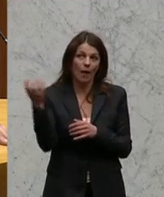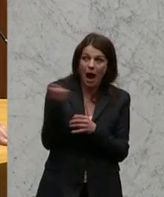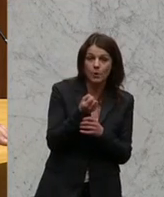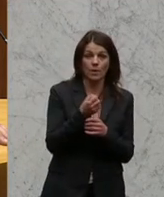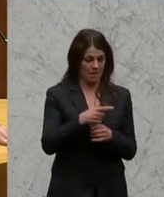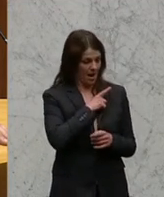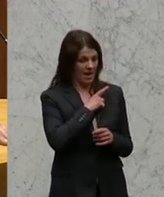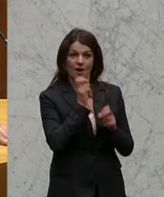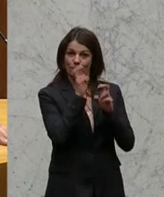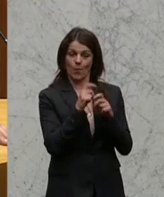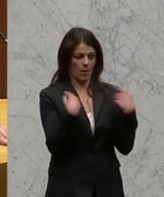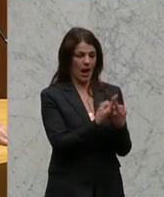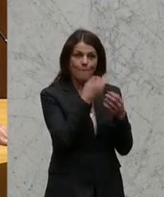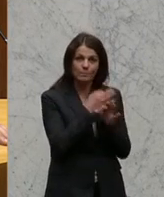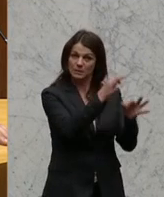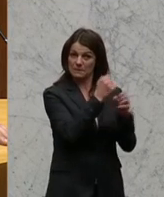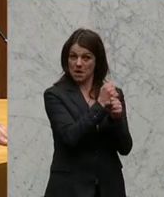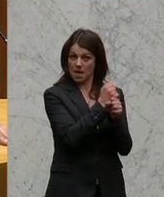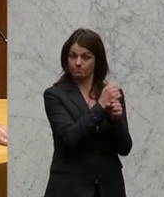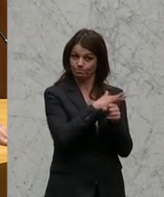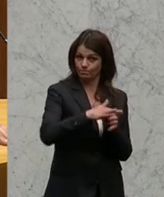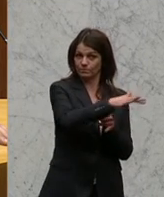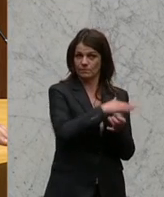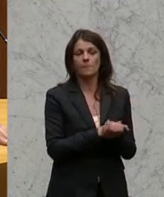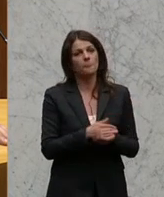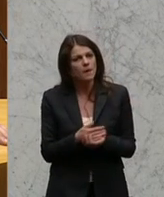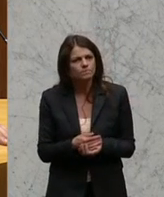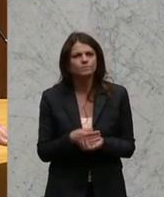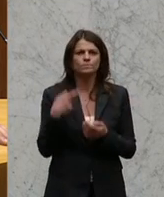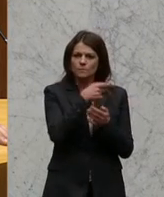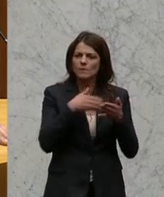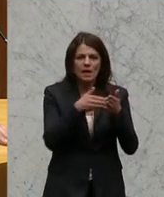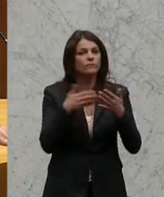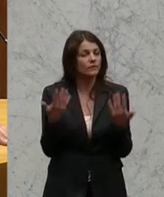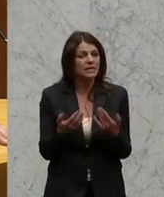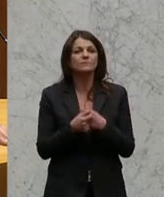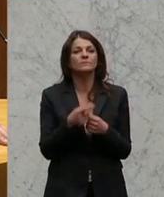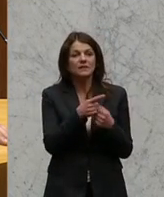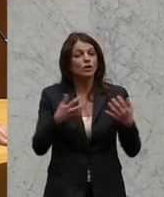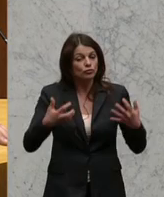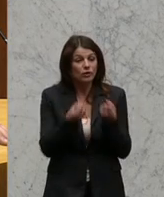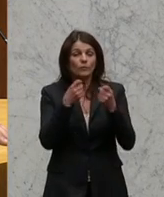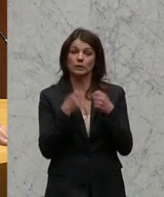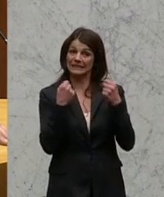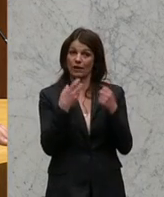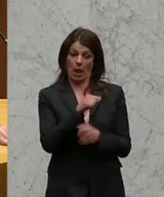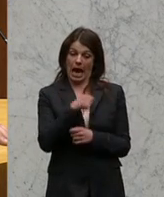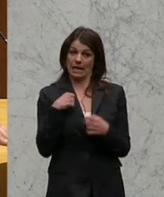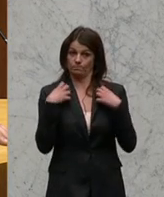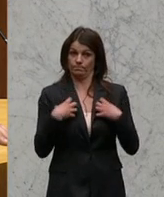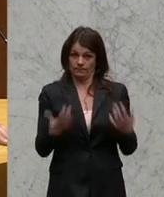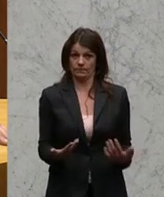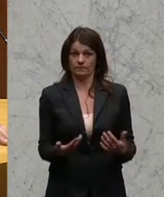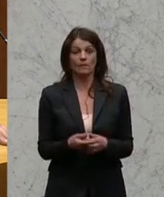eigenen Wohnraum zu verbessern. Er macht einen Beitrag zur Schaffung und Sicherung von Eigentum. Auch das